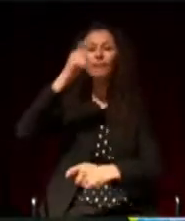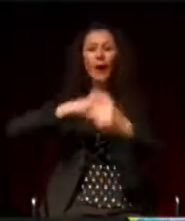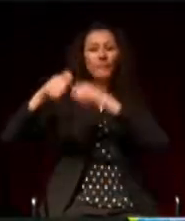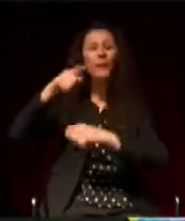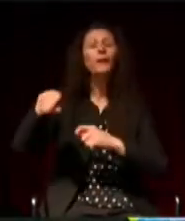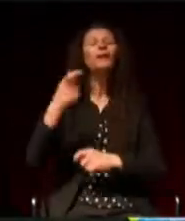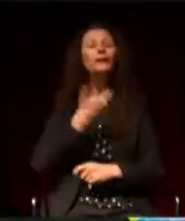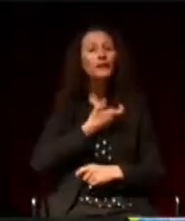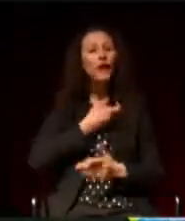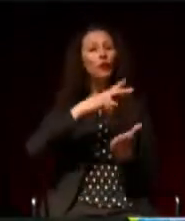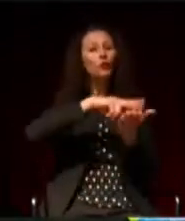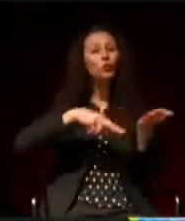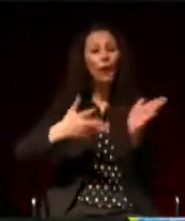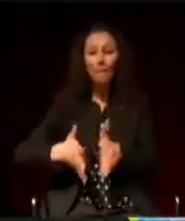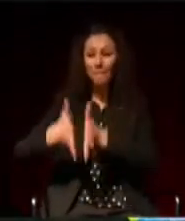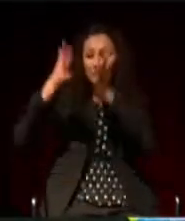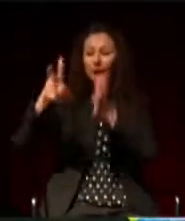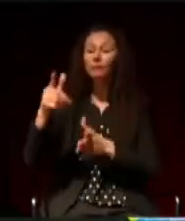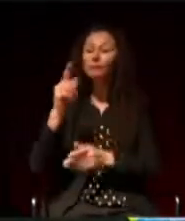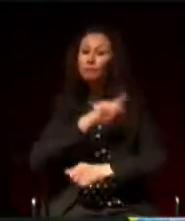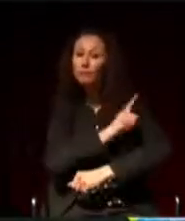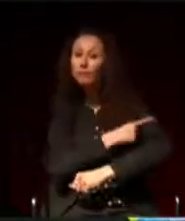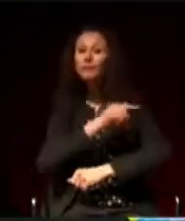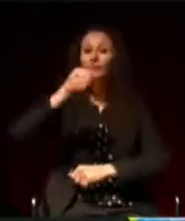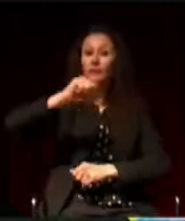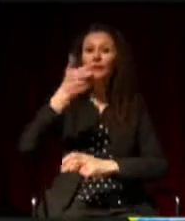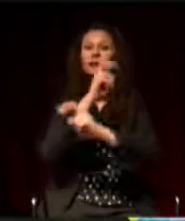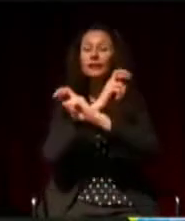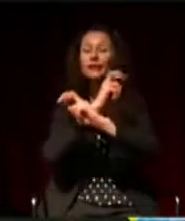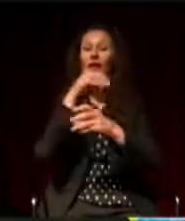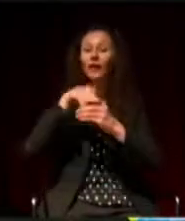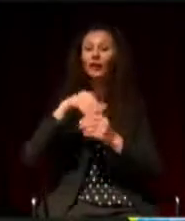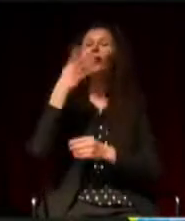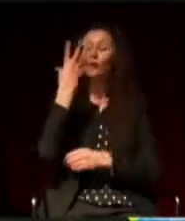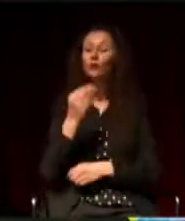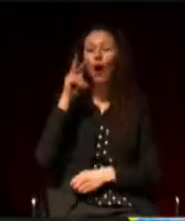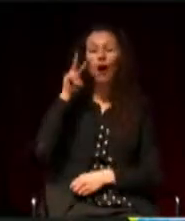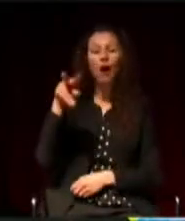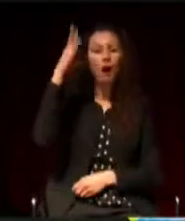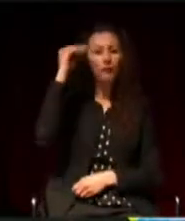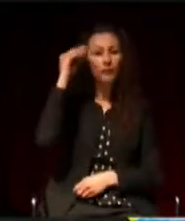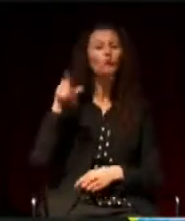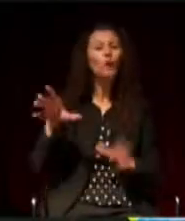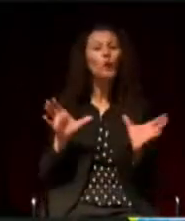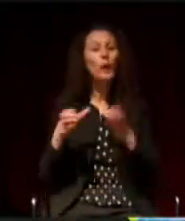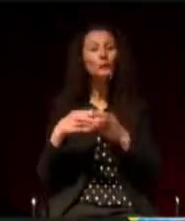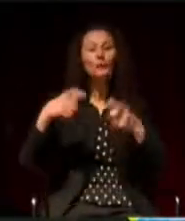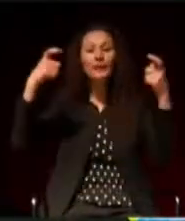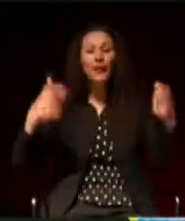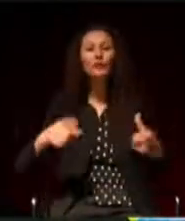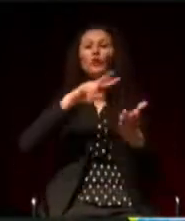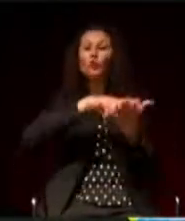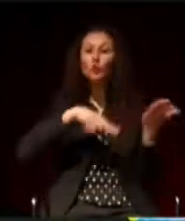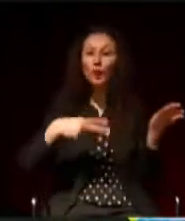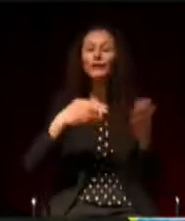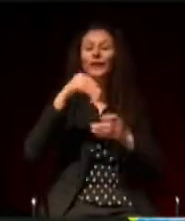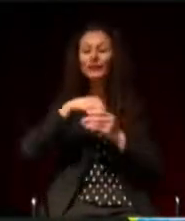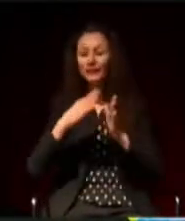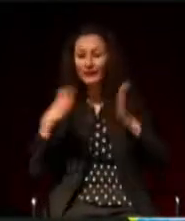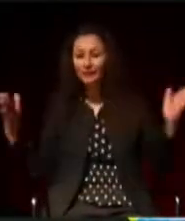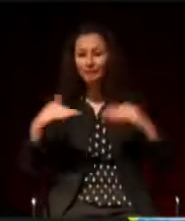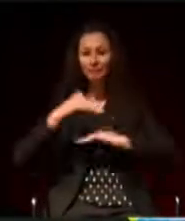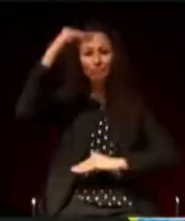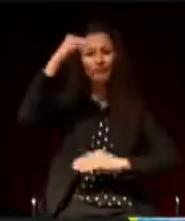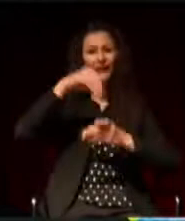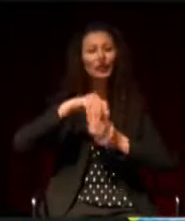birlikte yasal ruhsatlı binaların da depreme dayanıksız, riskli ve hasarlı hale geldiği anlaşılmıştır. Bu kapsamda kentimizde ruhsatlı, gabarisinde